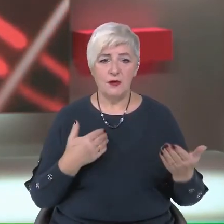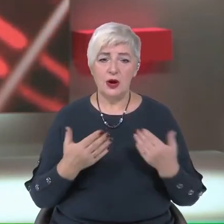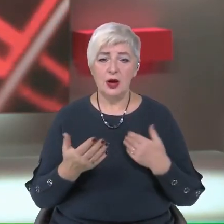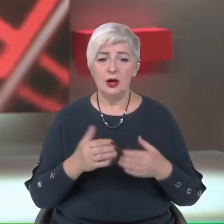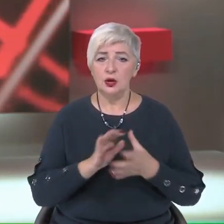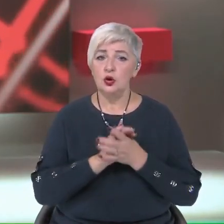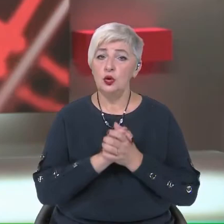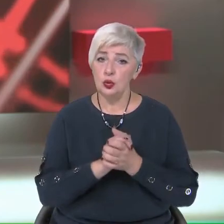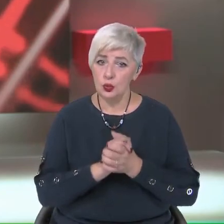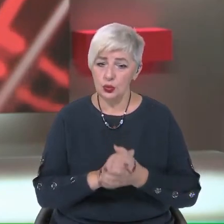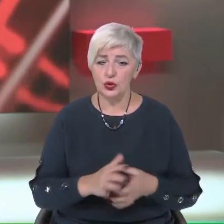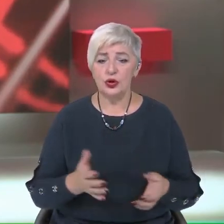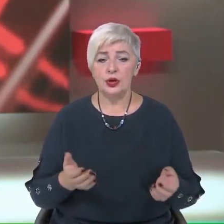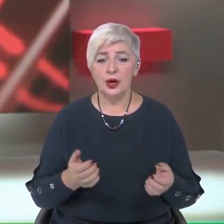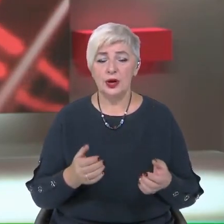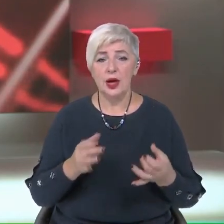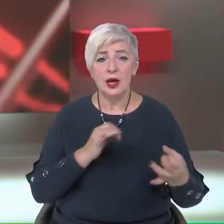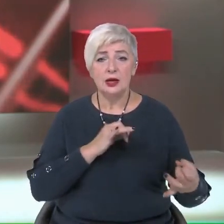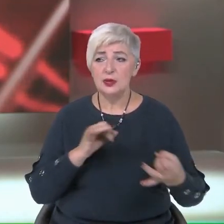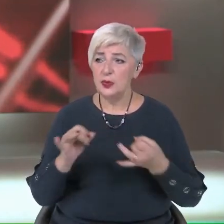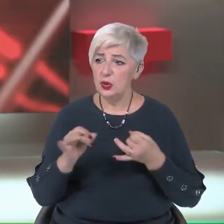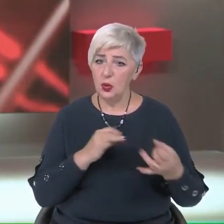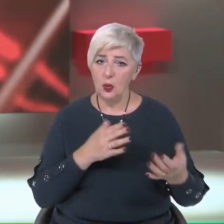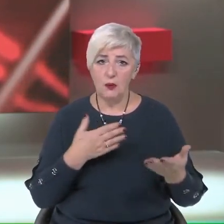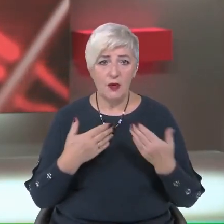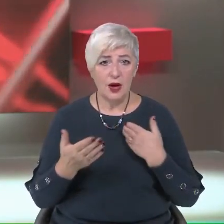дружня, спілкування.